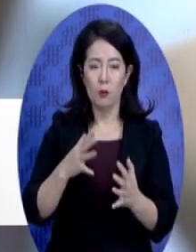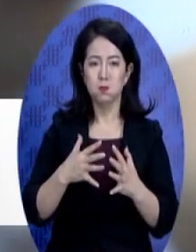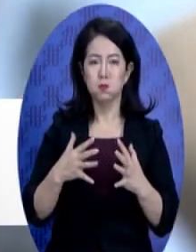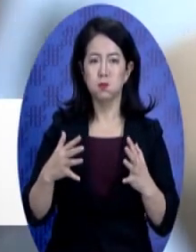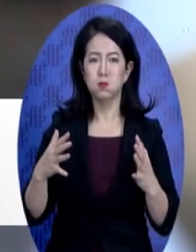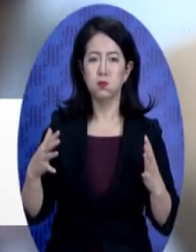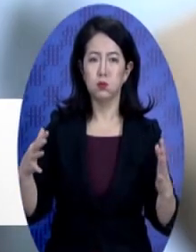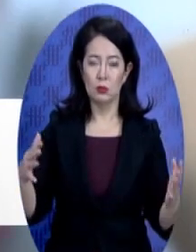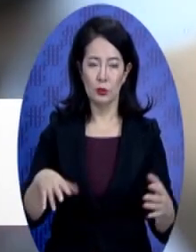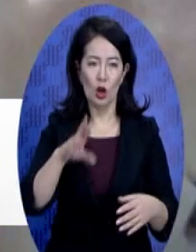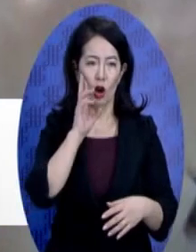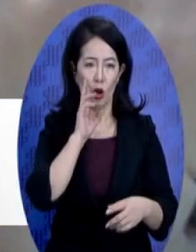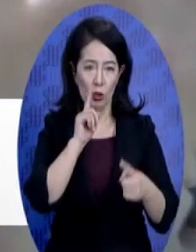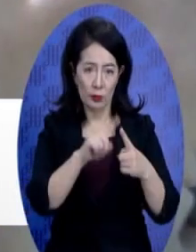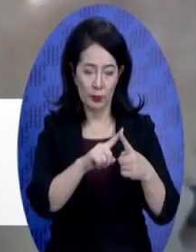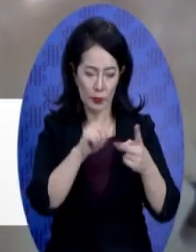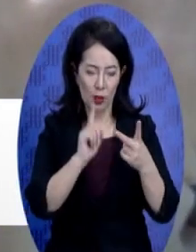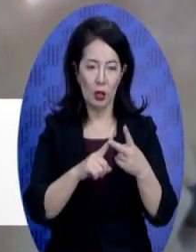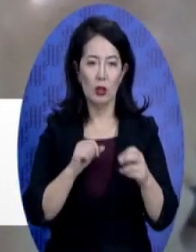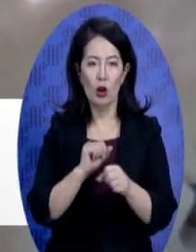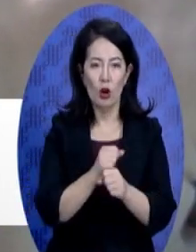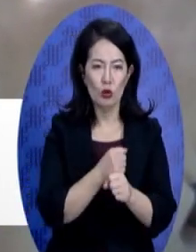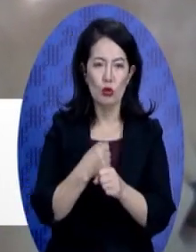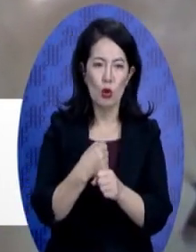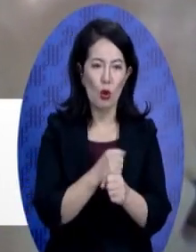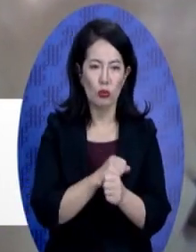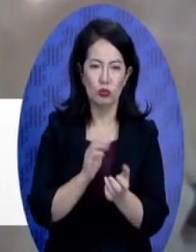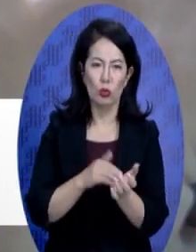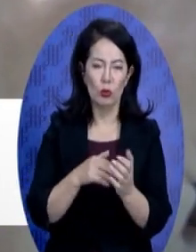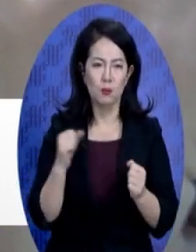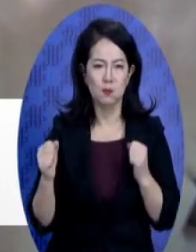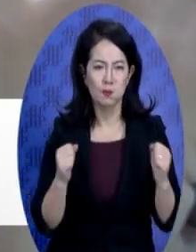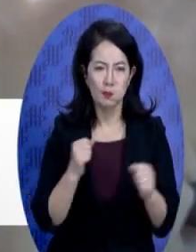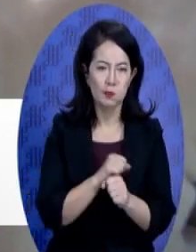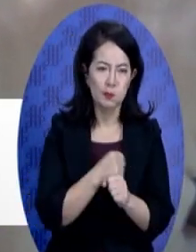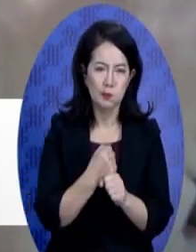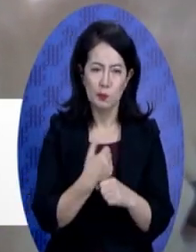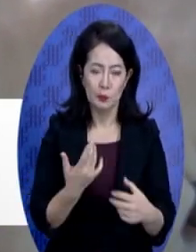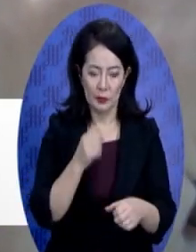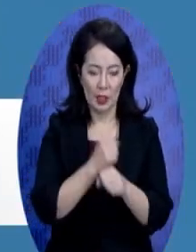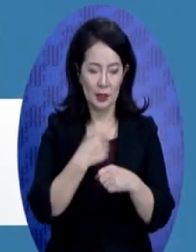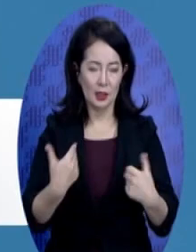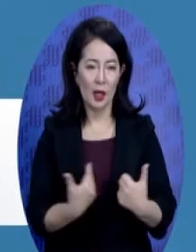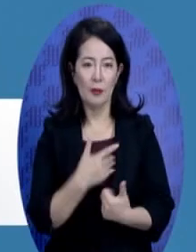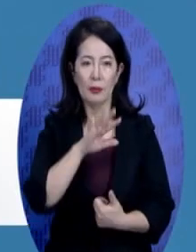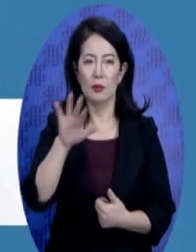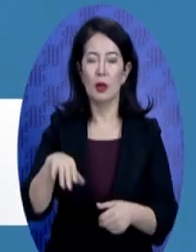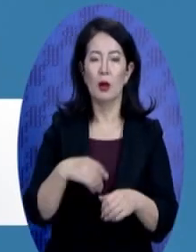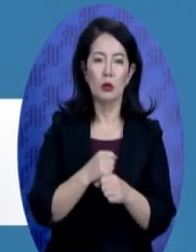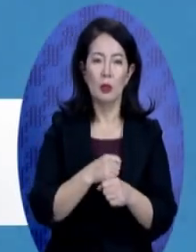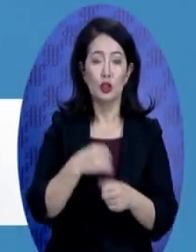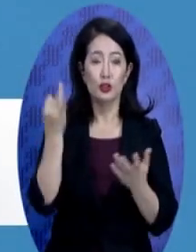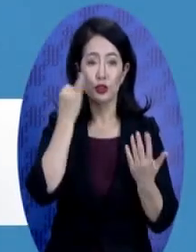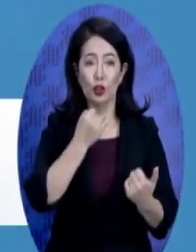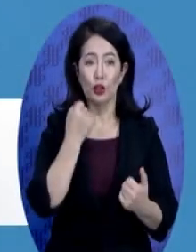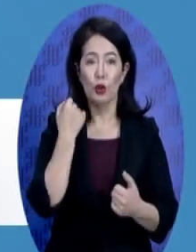хоол хүнснээс гадна хөдөлгөөний дутагдал. Орчин үед ялангуяа хот суурин газарт ажиллаж амьдардаг хүмүүсийн хөдөлгөөн эрс багассан. Гэтэл хүн 7